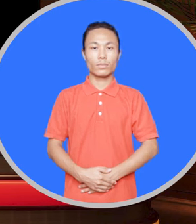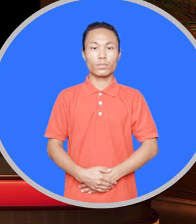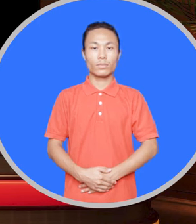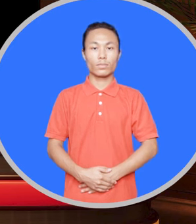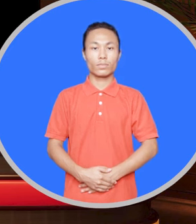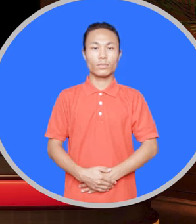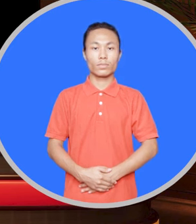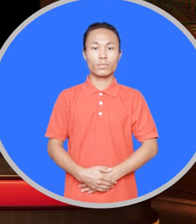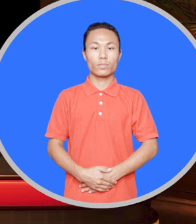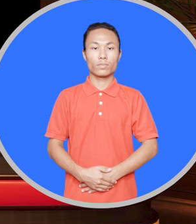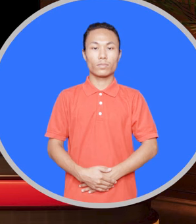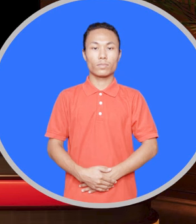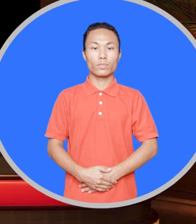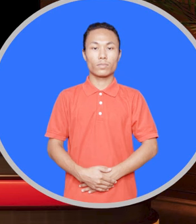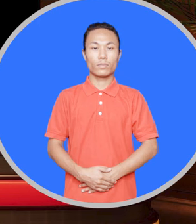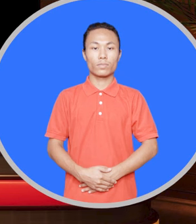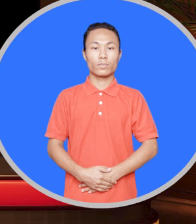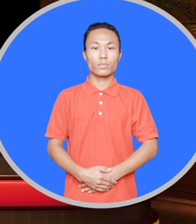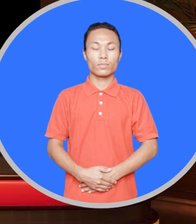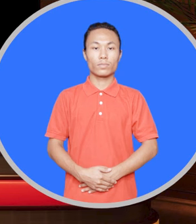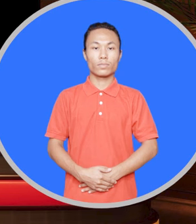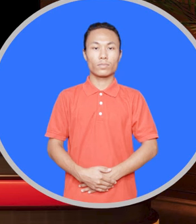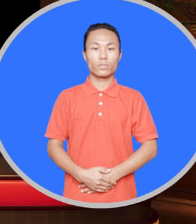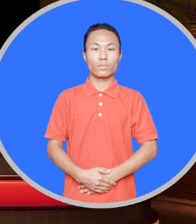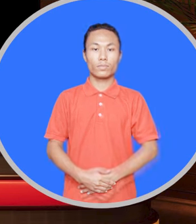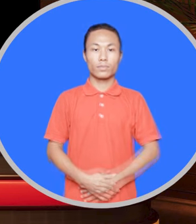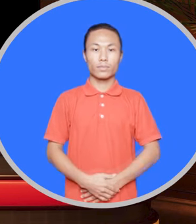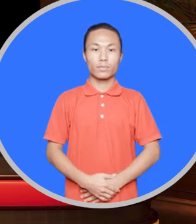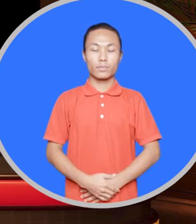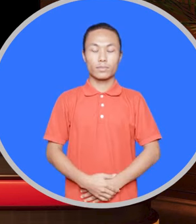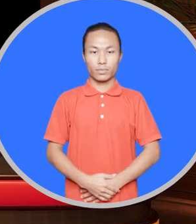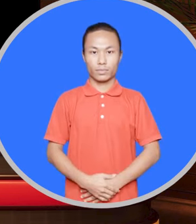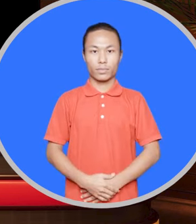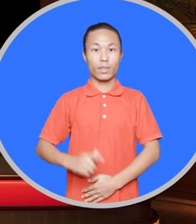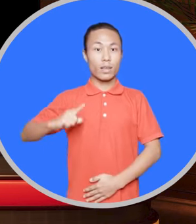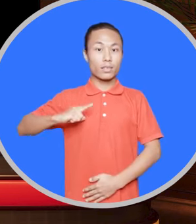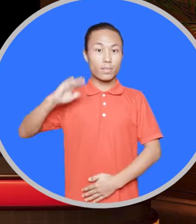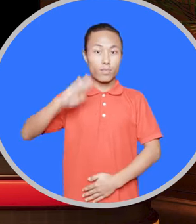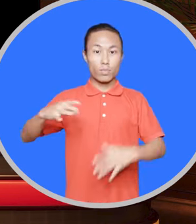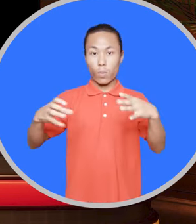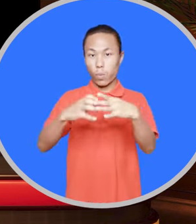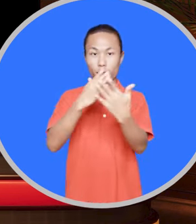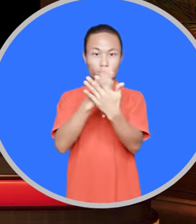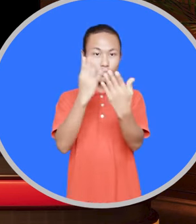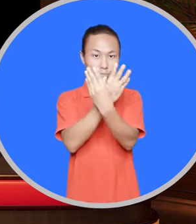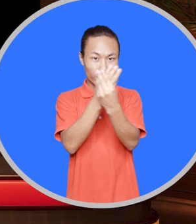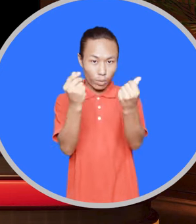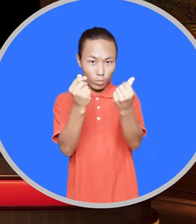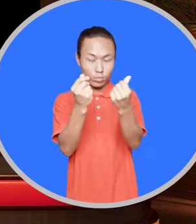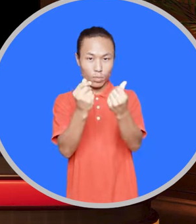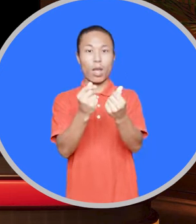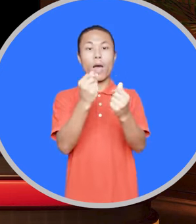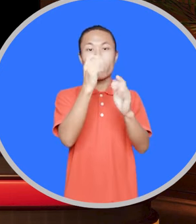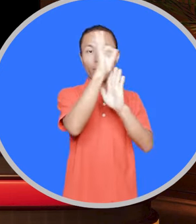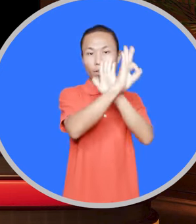ည်ငင်းရဲရေးတိဆောက်မှု35နှစ်ပြည့်ကိုဂုံပြုသူဝင်လွှာပေးပို့ခဲ့ပါတယ်။အကြံဖတ်ဆရာနာရှင်ကိုအပိသက်ချေမုန်းနိုင်မှသာဝါ